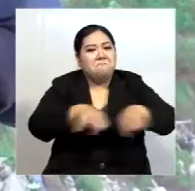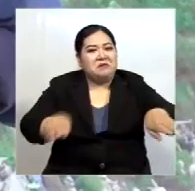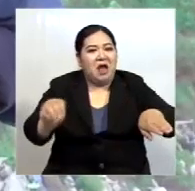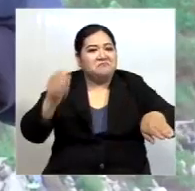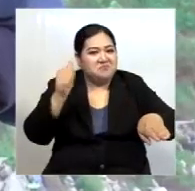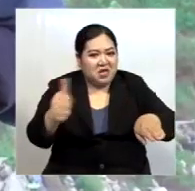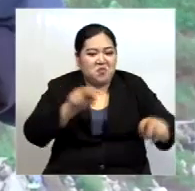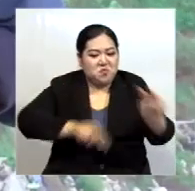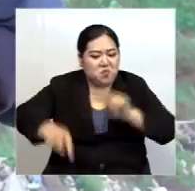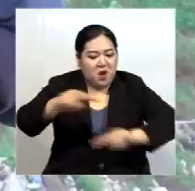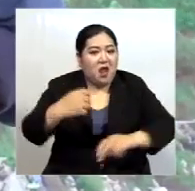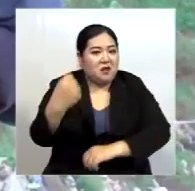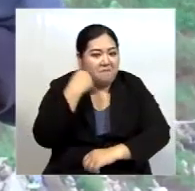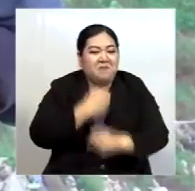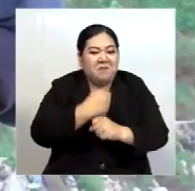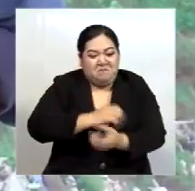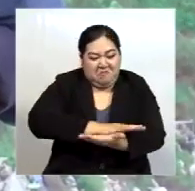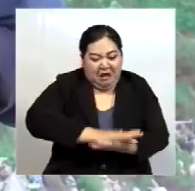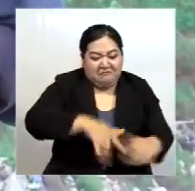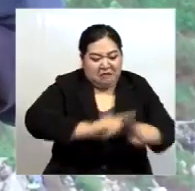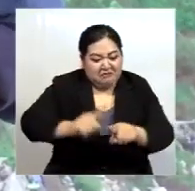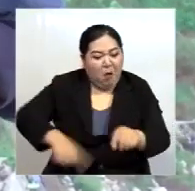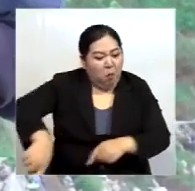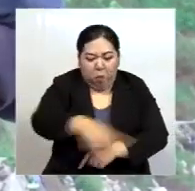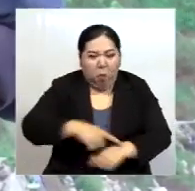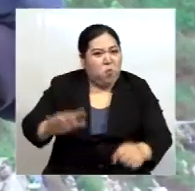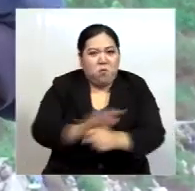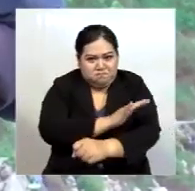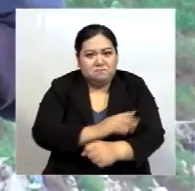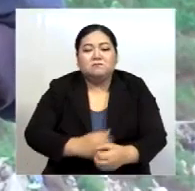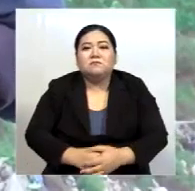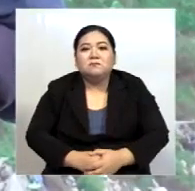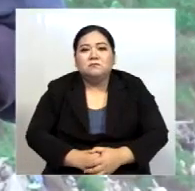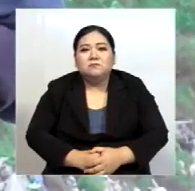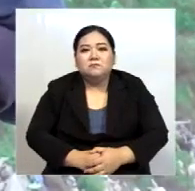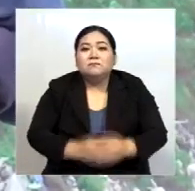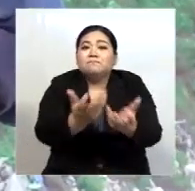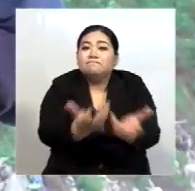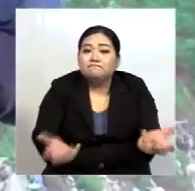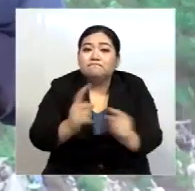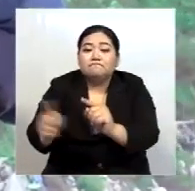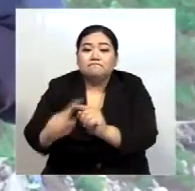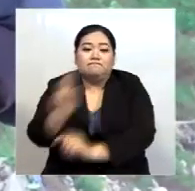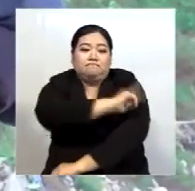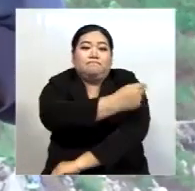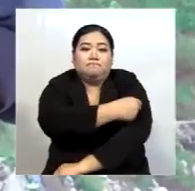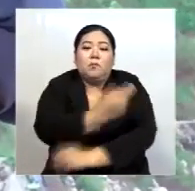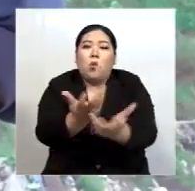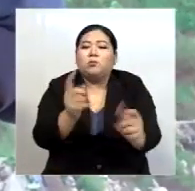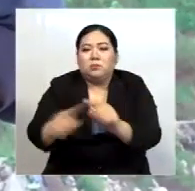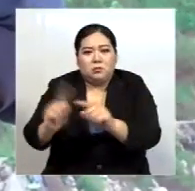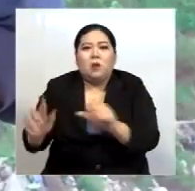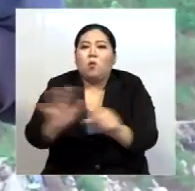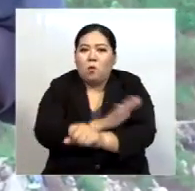านและก็มีการควบคุมการทำความสะอาดขั้นสุดในพื้นที่แล้วนะคะซึ่งรวมถึงอุปกรณ์เครื่องมือทางการแพทย์อีกด้ว